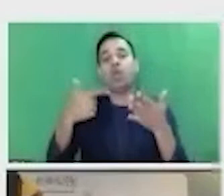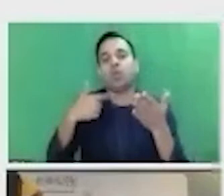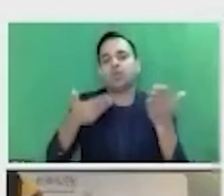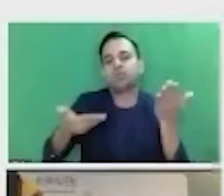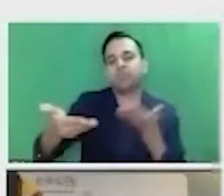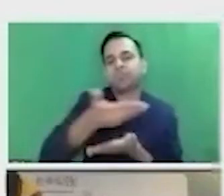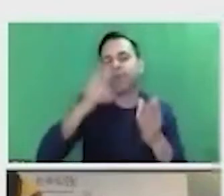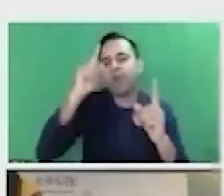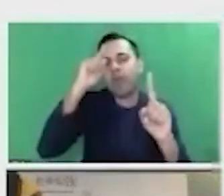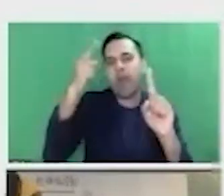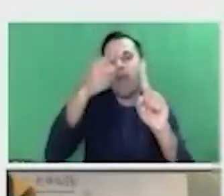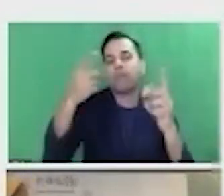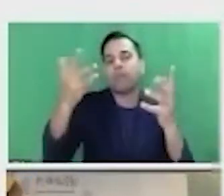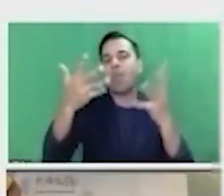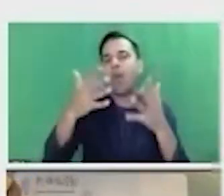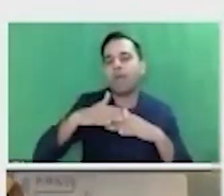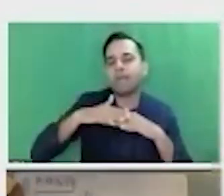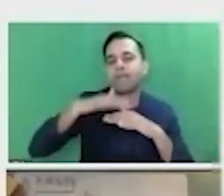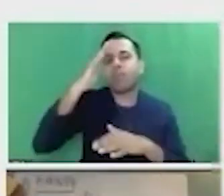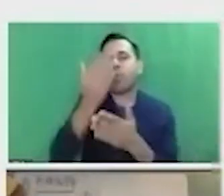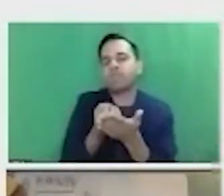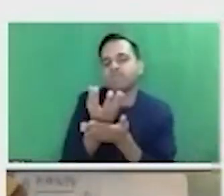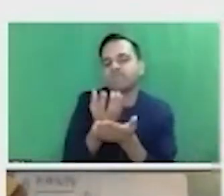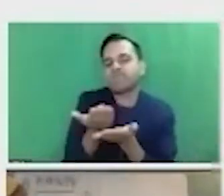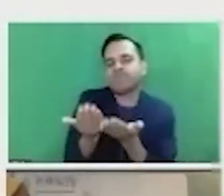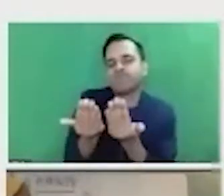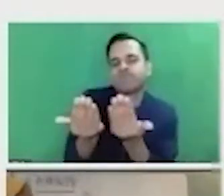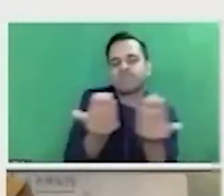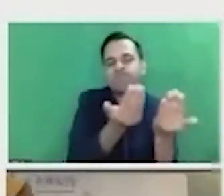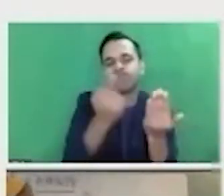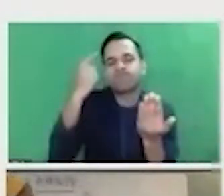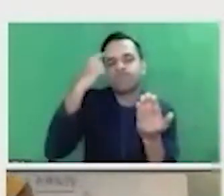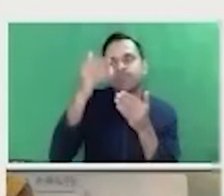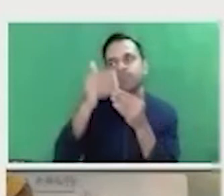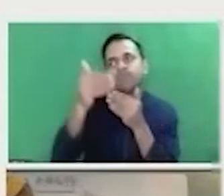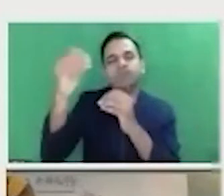المناقشات الهامة لحقوق المرأة والمساواة للمستقبل. شكرا.